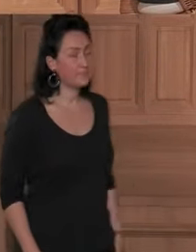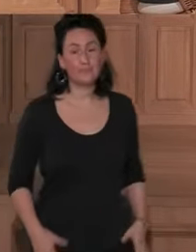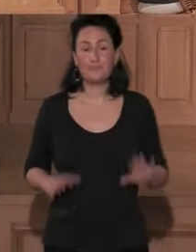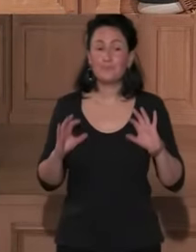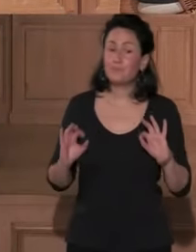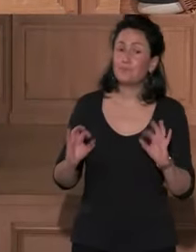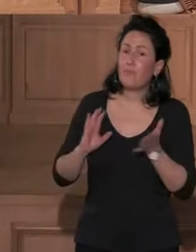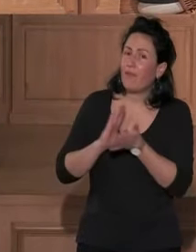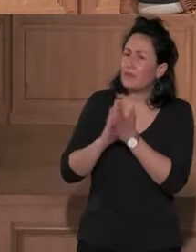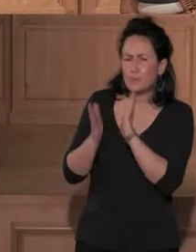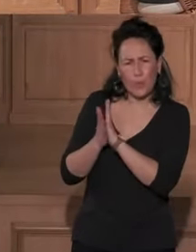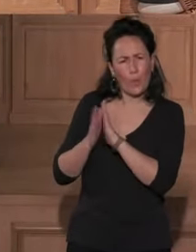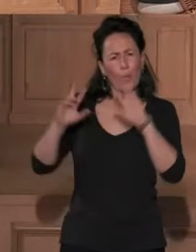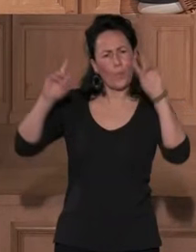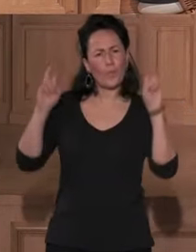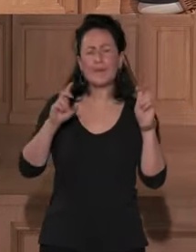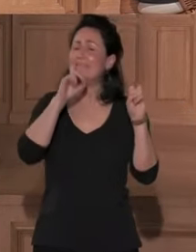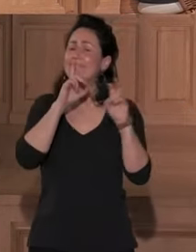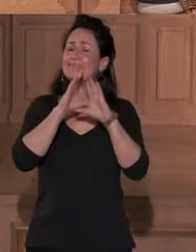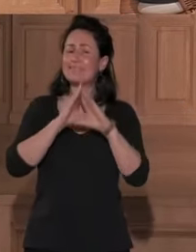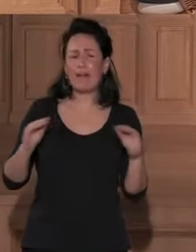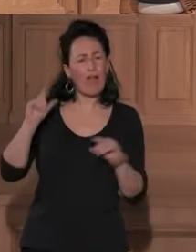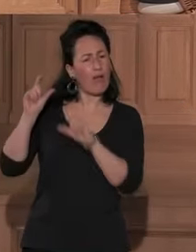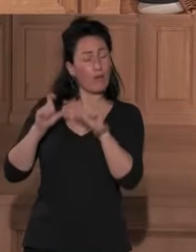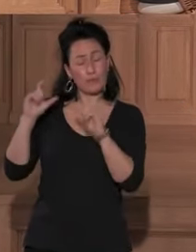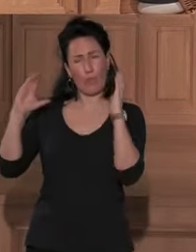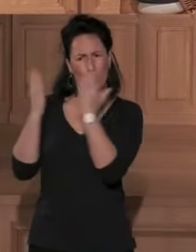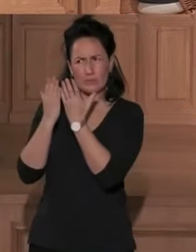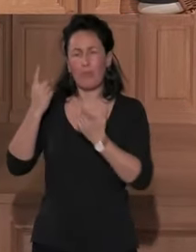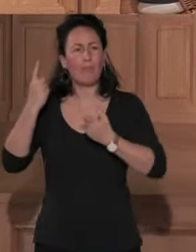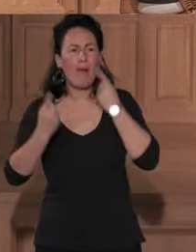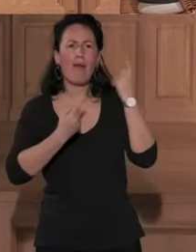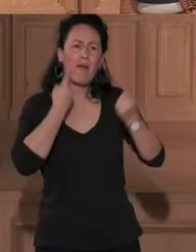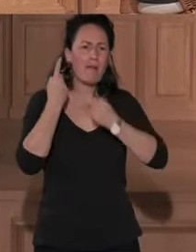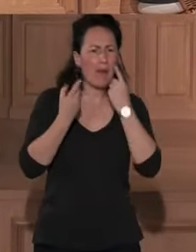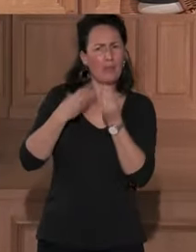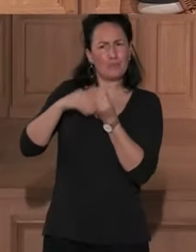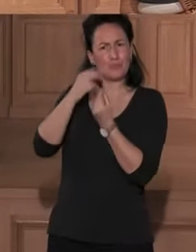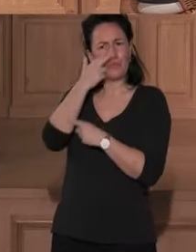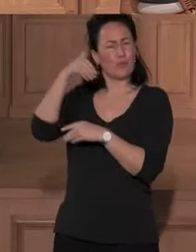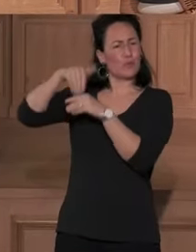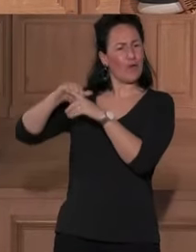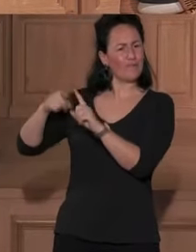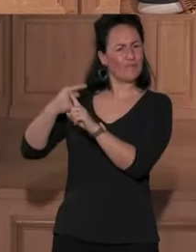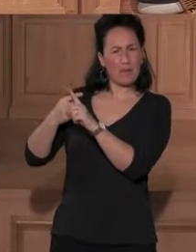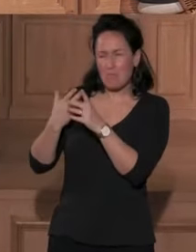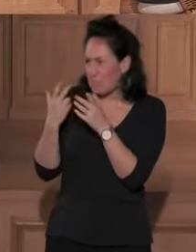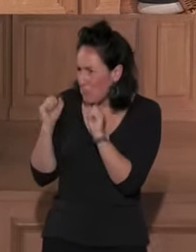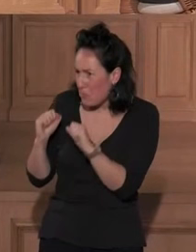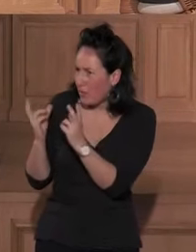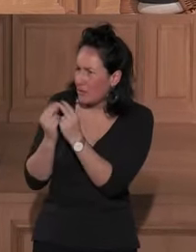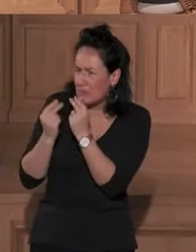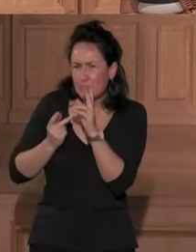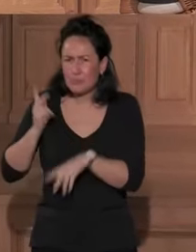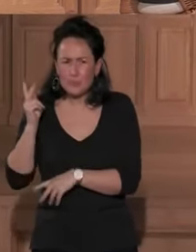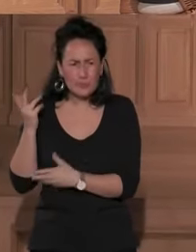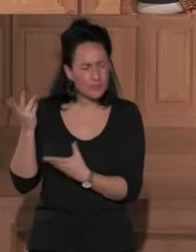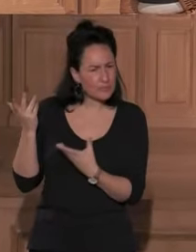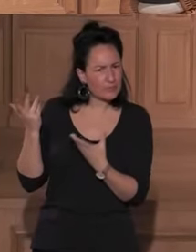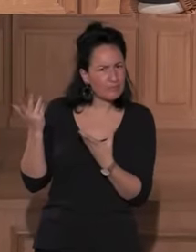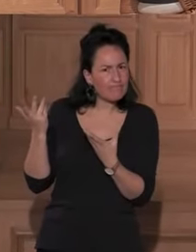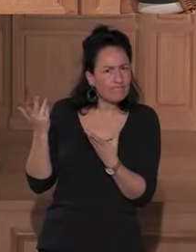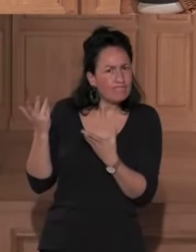justes, donc on en parle, on le connaît à travers le film, mais c'est sûrement beaucoup plus vaste. Vous pouvez nous décrire un peu. Qu'est-ce que c'est? Qu'est-ce que ça fait, entre